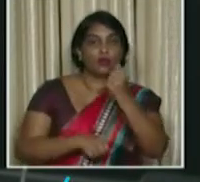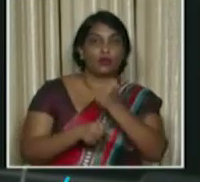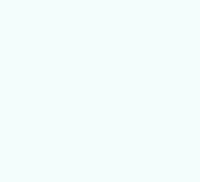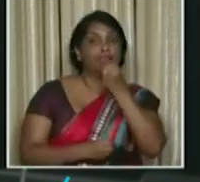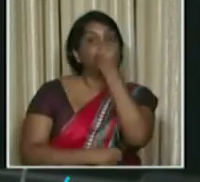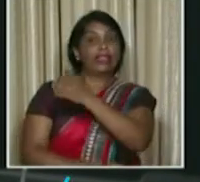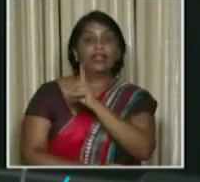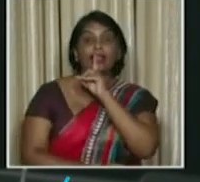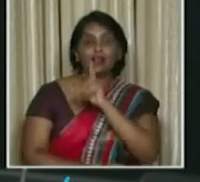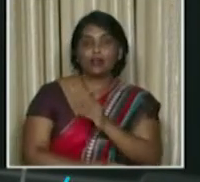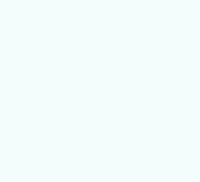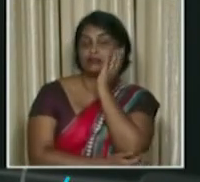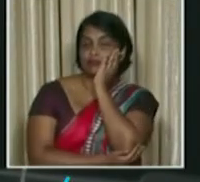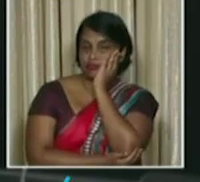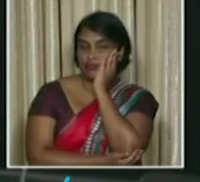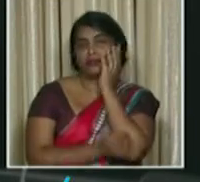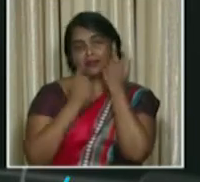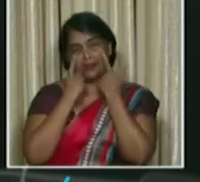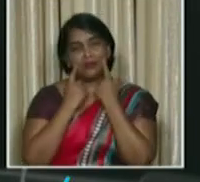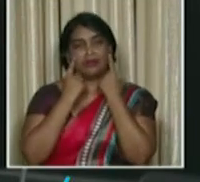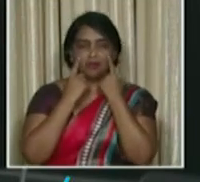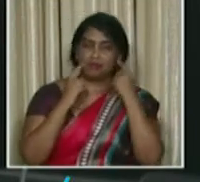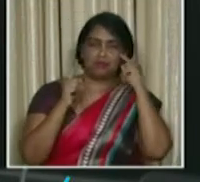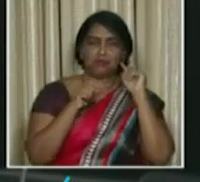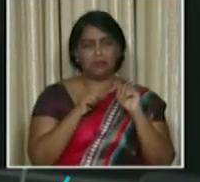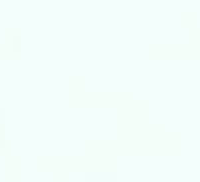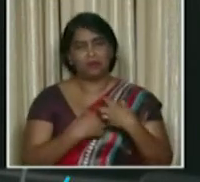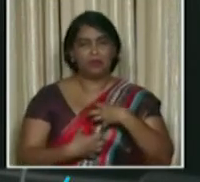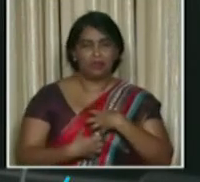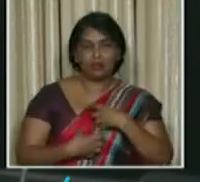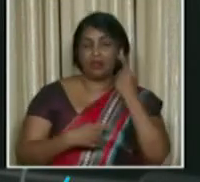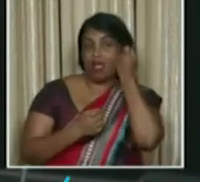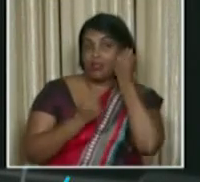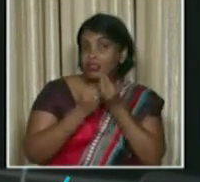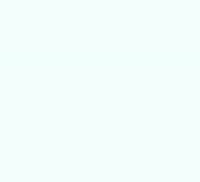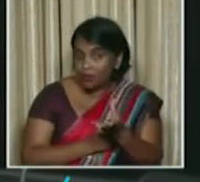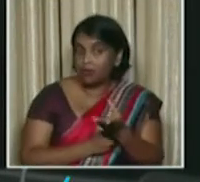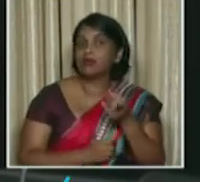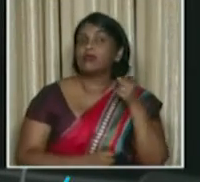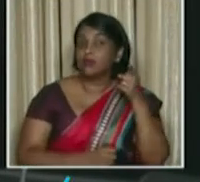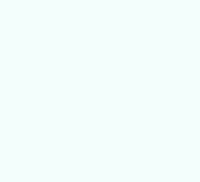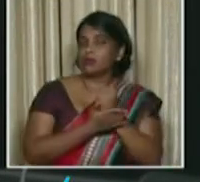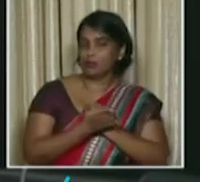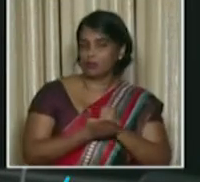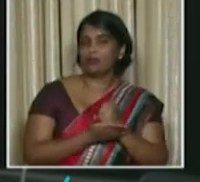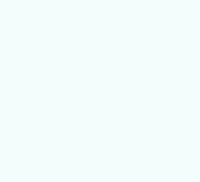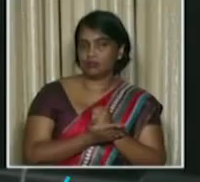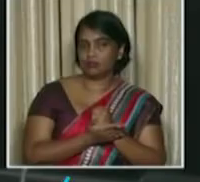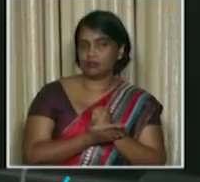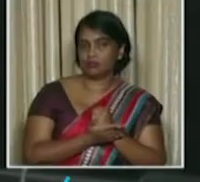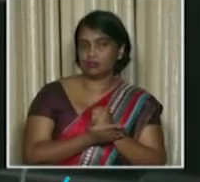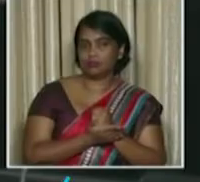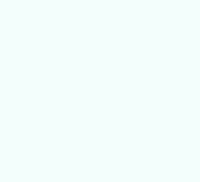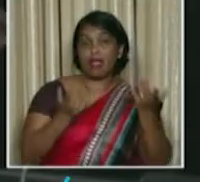රාජපක්ෂට කියලා කිව්වේ මූණේ අත ගහගෙන අඬාඬ මේ සම්බන්ධයෙන් මතවාදයක් ගොඩ නැගුවේ එහෙනම් ඒ සියල්ලට මේ